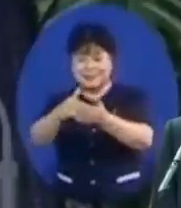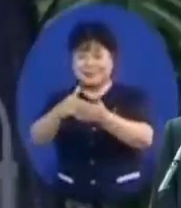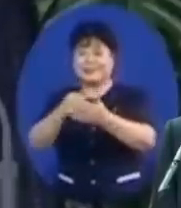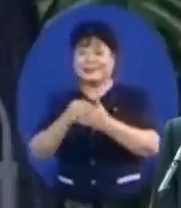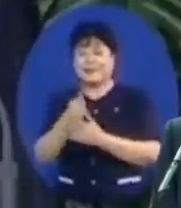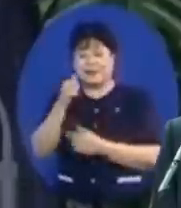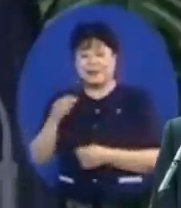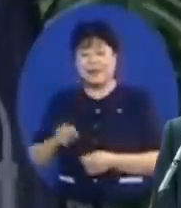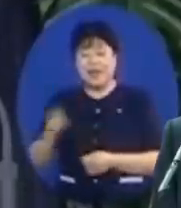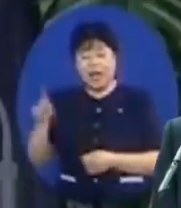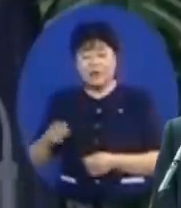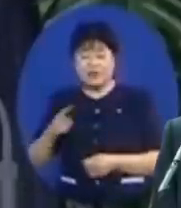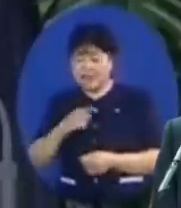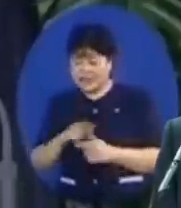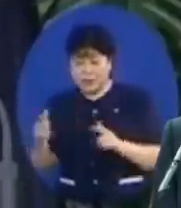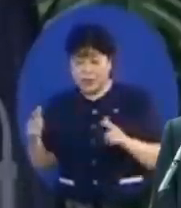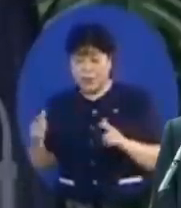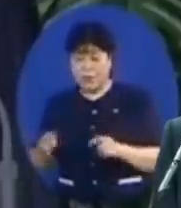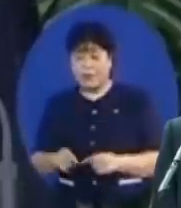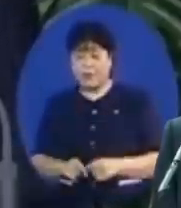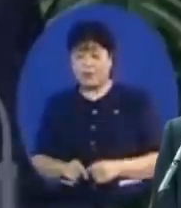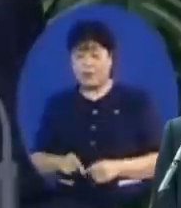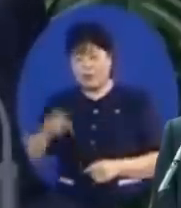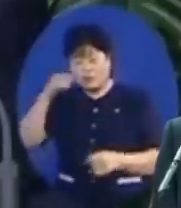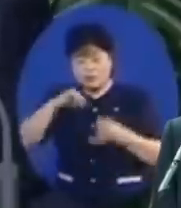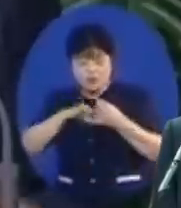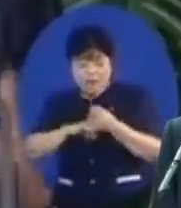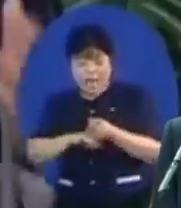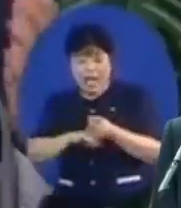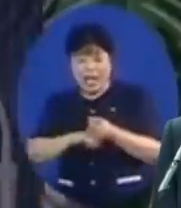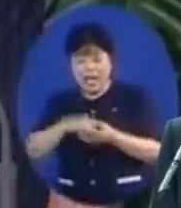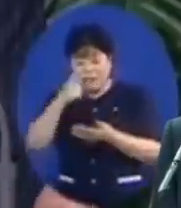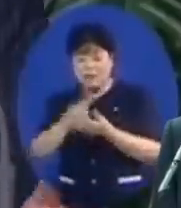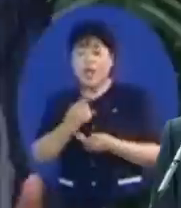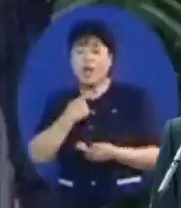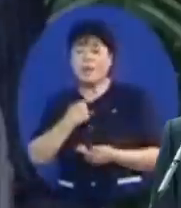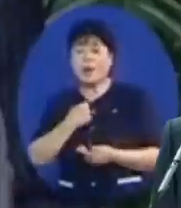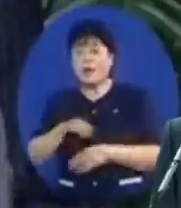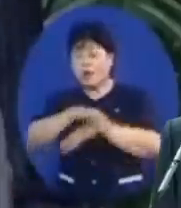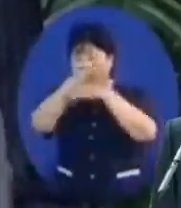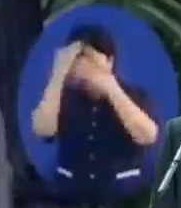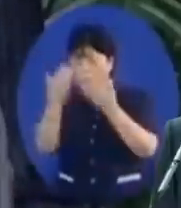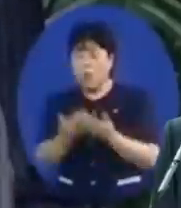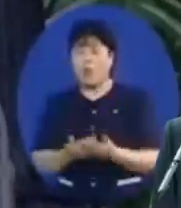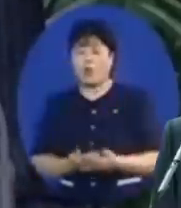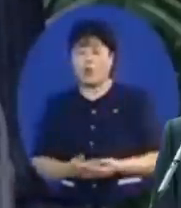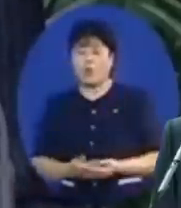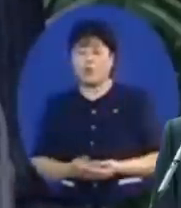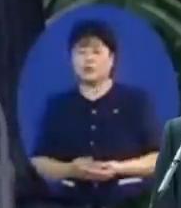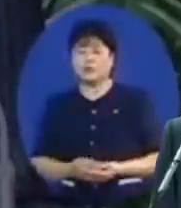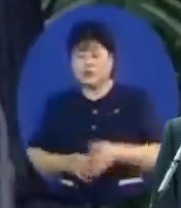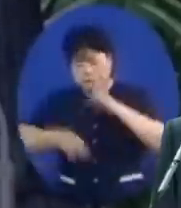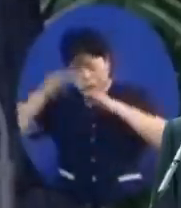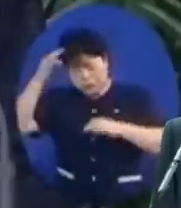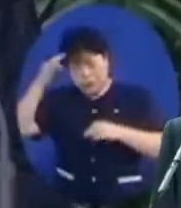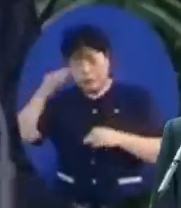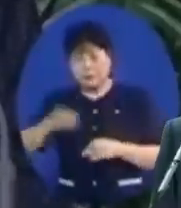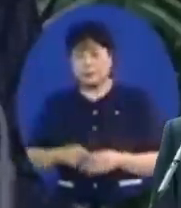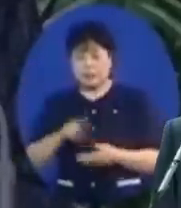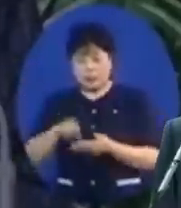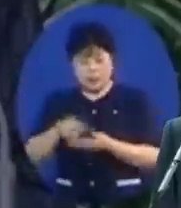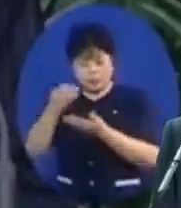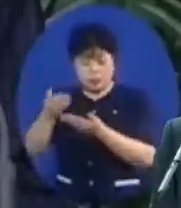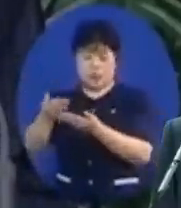그러므로 하루 이틀 씻은 것이 아닙니다. 구약시대는 죄 지을 때마다 속죄제, 실수할 때마다